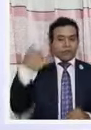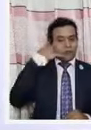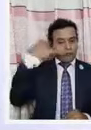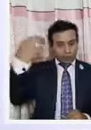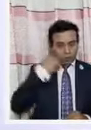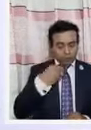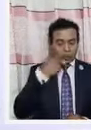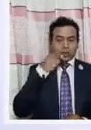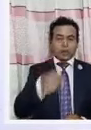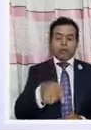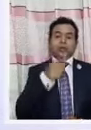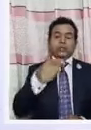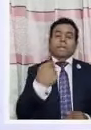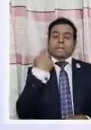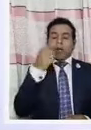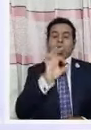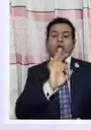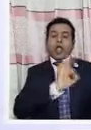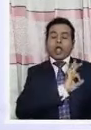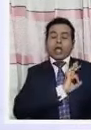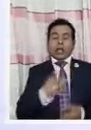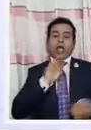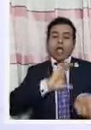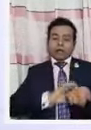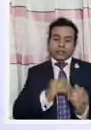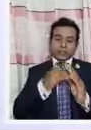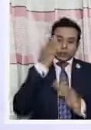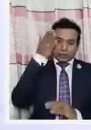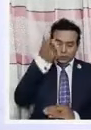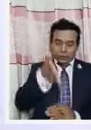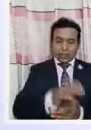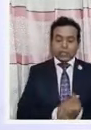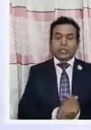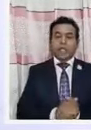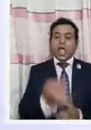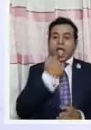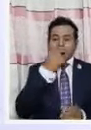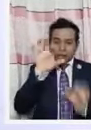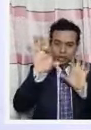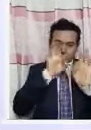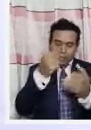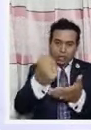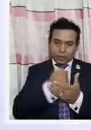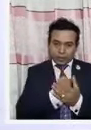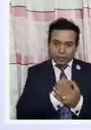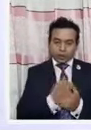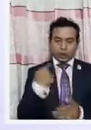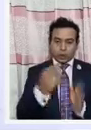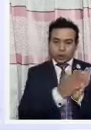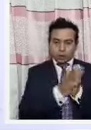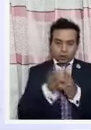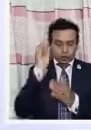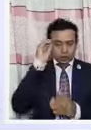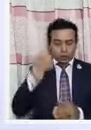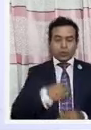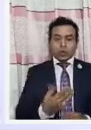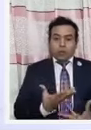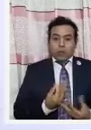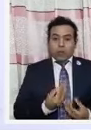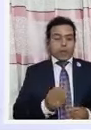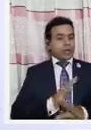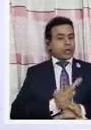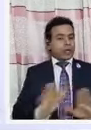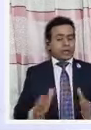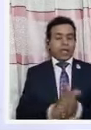নমুনা সংগ্রহের বিশেষ ব্যবস্থা আছে। কাজে আপনাদের অনুরোধ করব, আপনারা কোনো রকম কোনো আতঙ্কিত